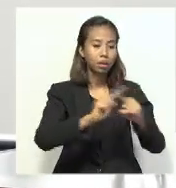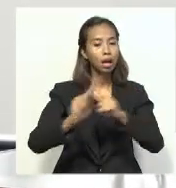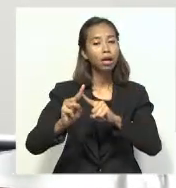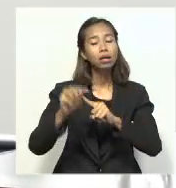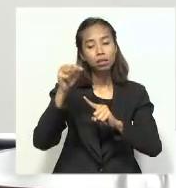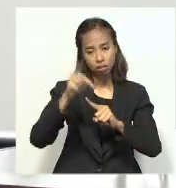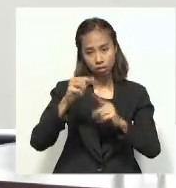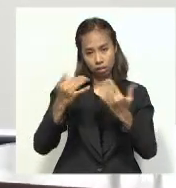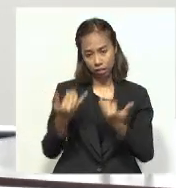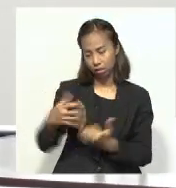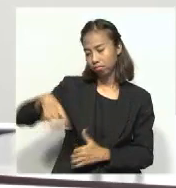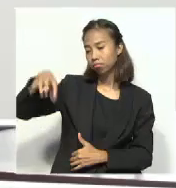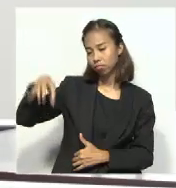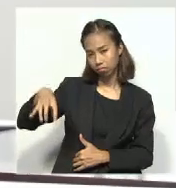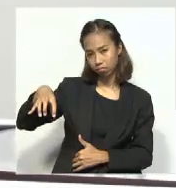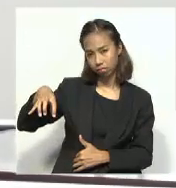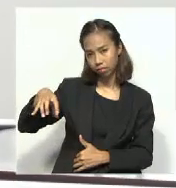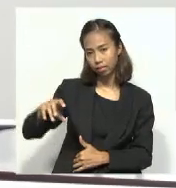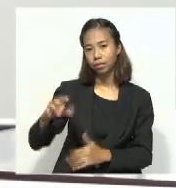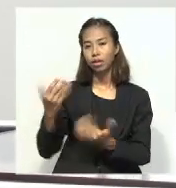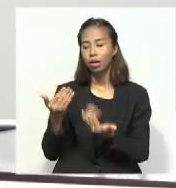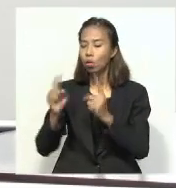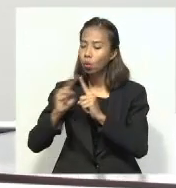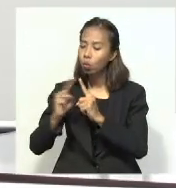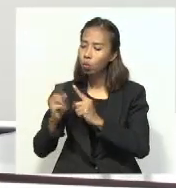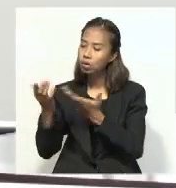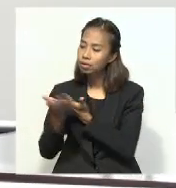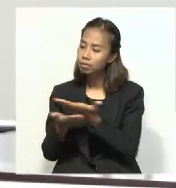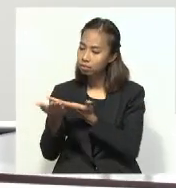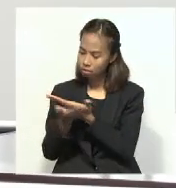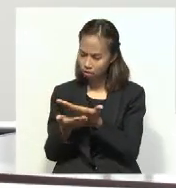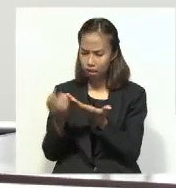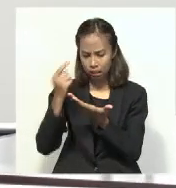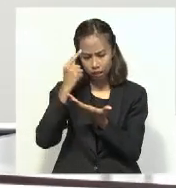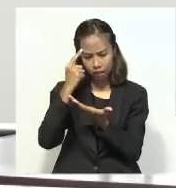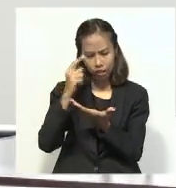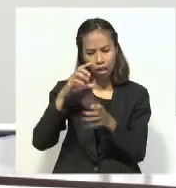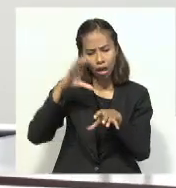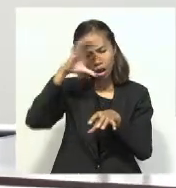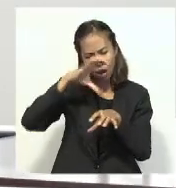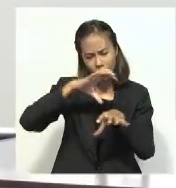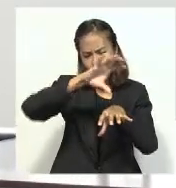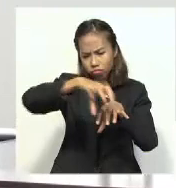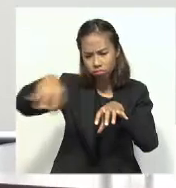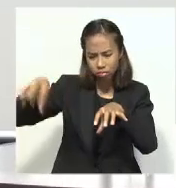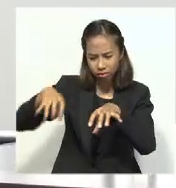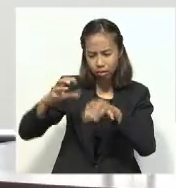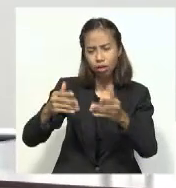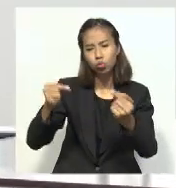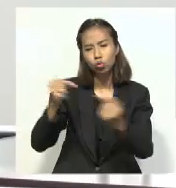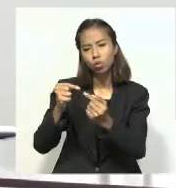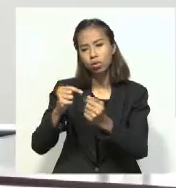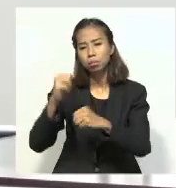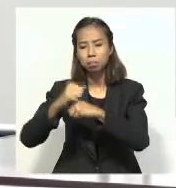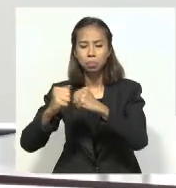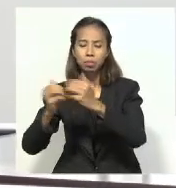วยTPC นะครับก็ได้หารือกันในเรื่องของสถานที่ที่จะจัดสร้าง